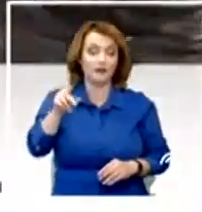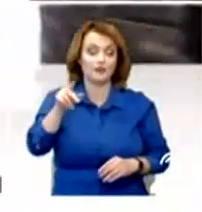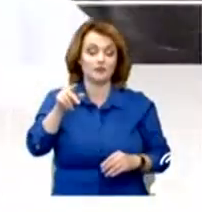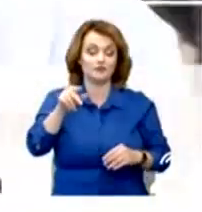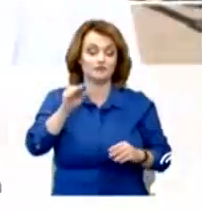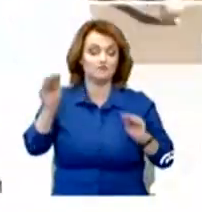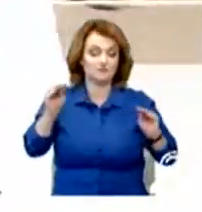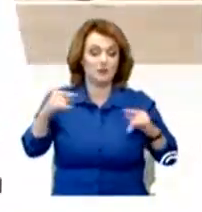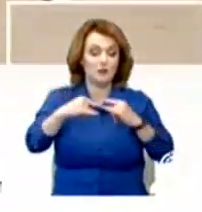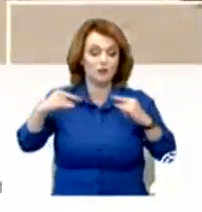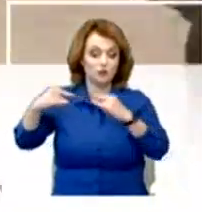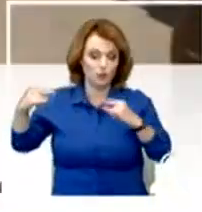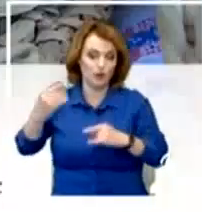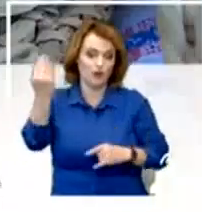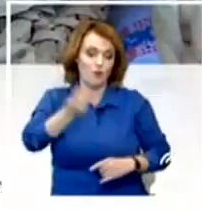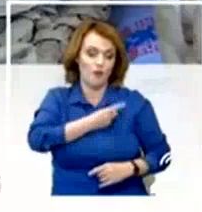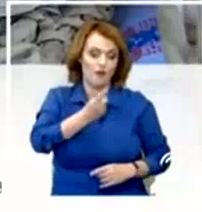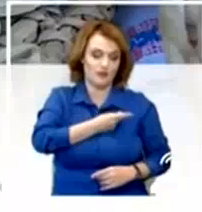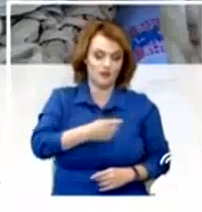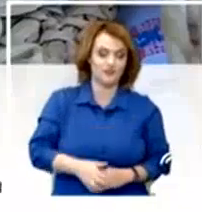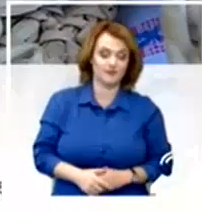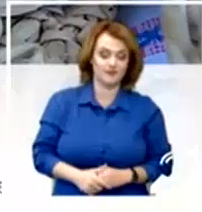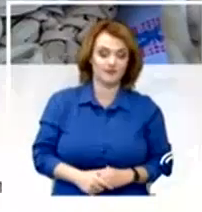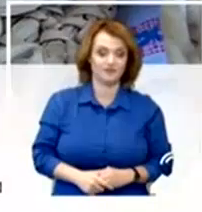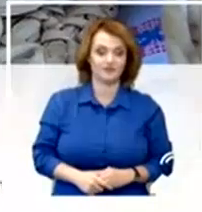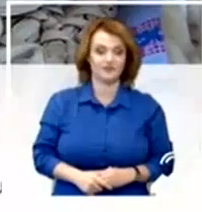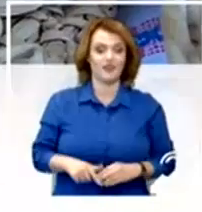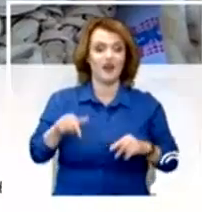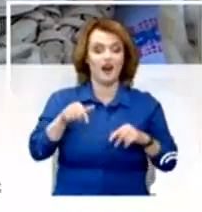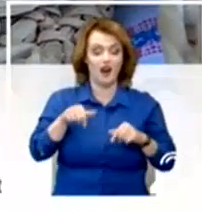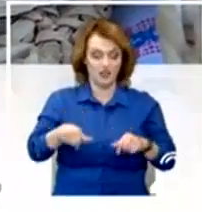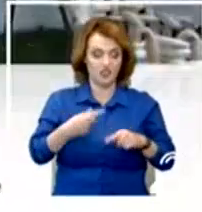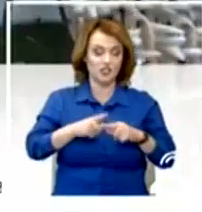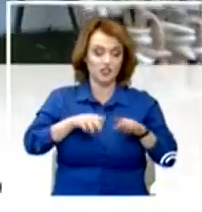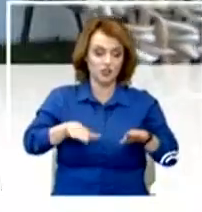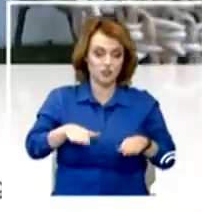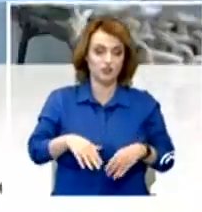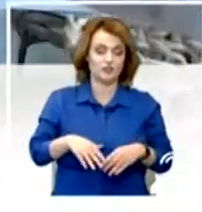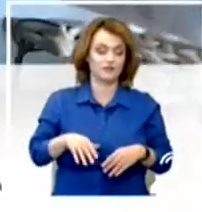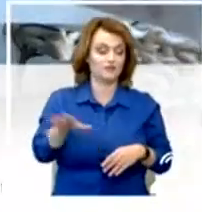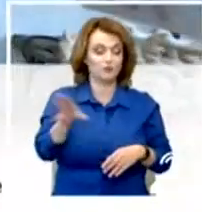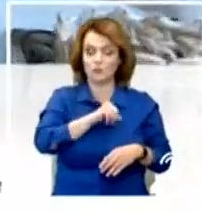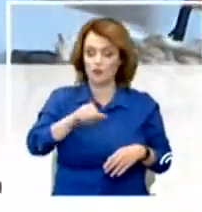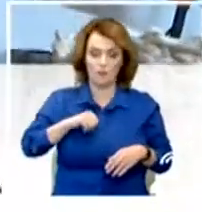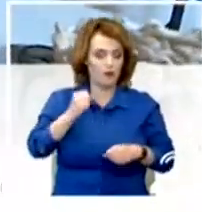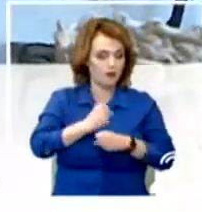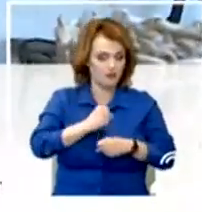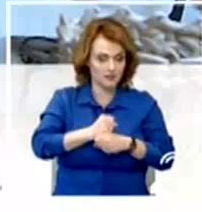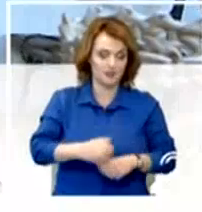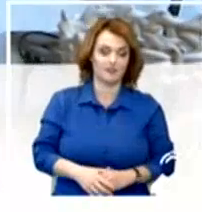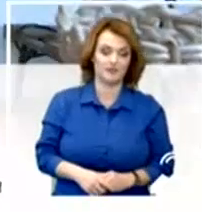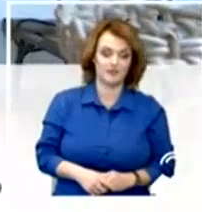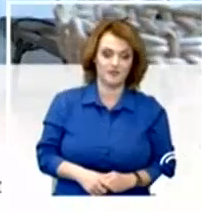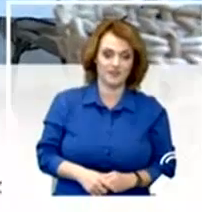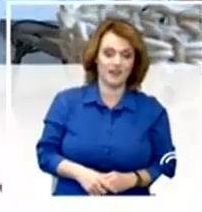cu obiecte ale meșterilor populari. Aici sunt lucrări din pănuș, găsă